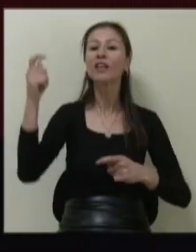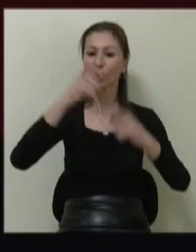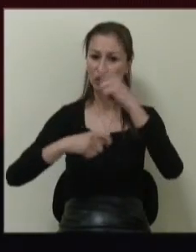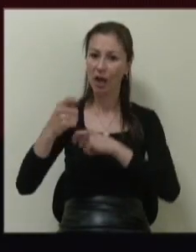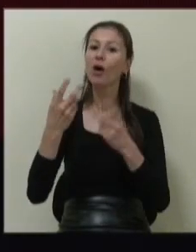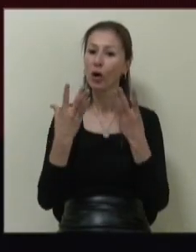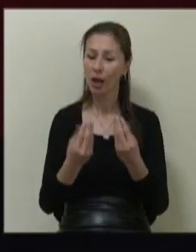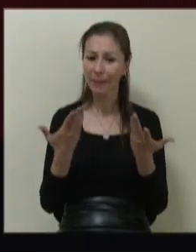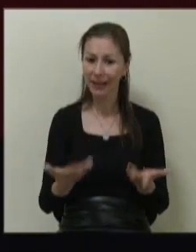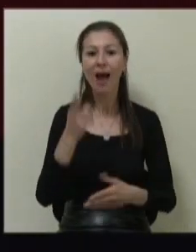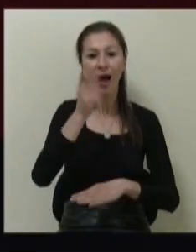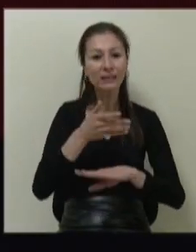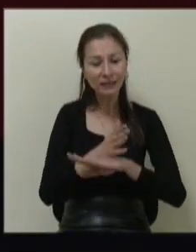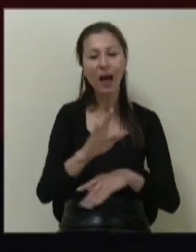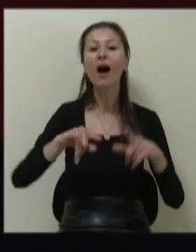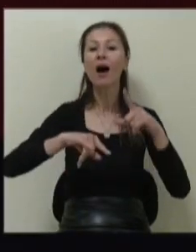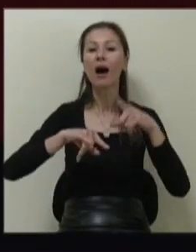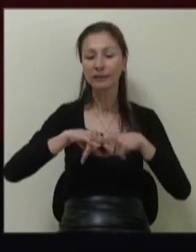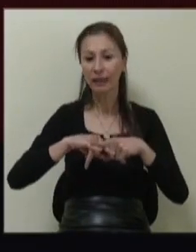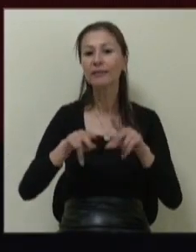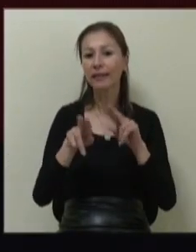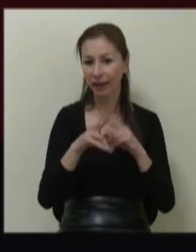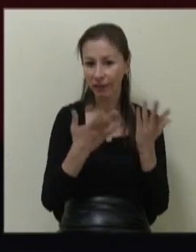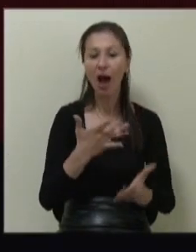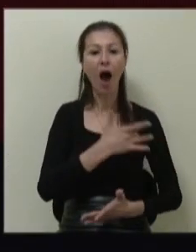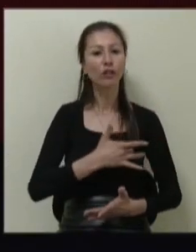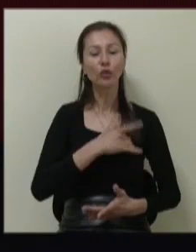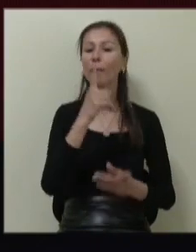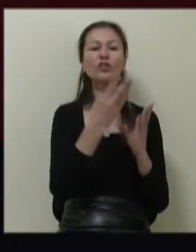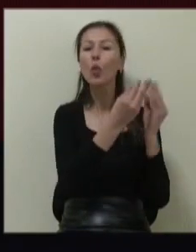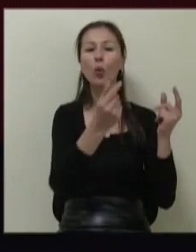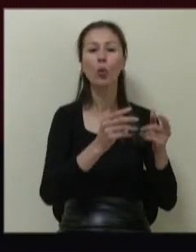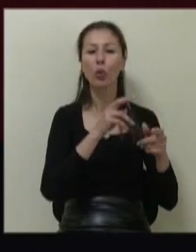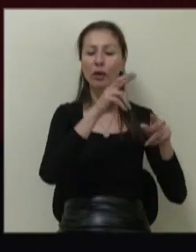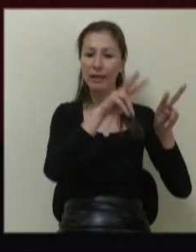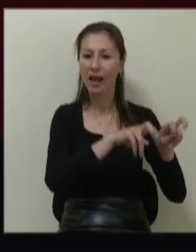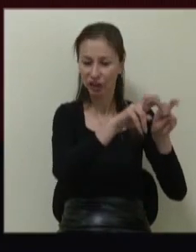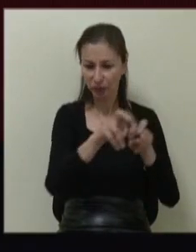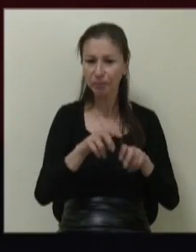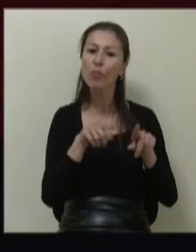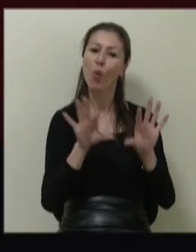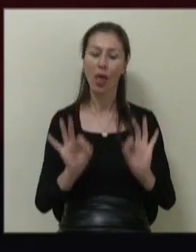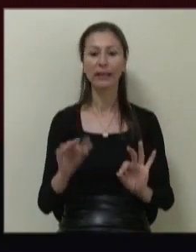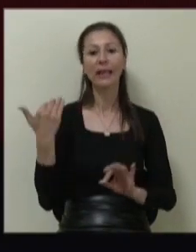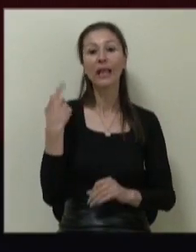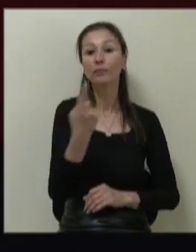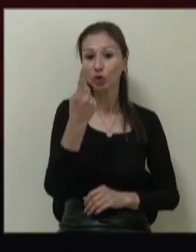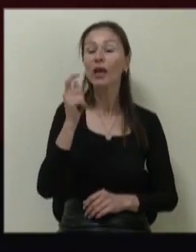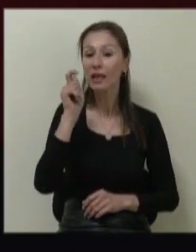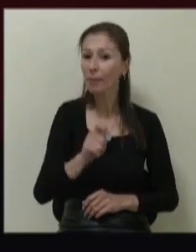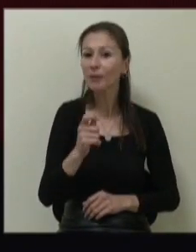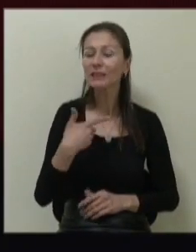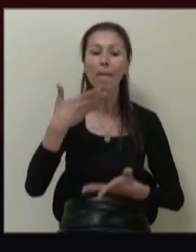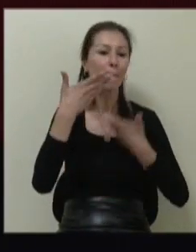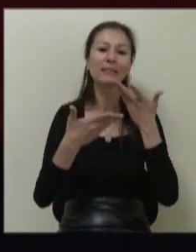edilebilir ve aslında Hasankeyf ve aslında Anadolu'daki birçok yerleşim böyleydi. Yeni bir şeyin yapılmasından da